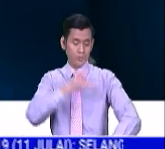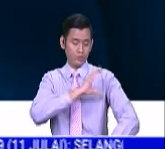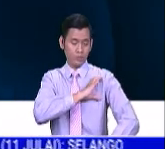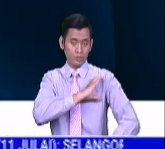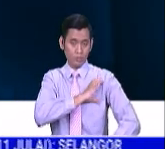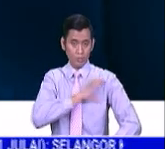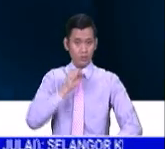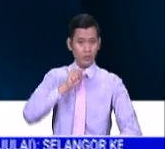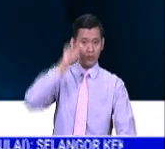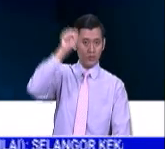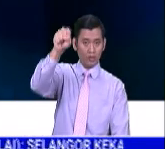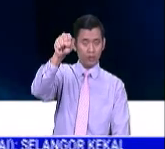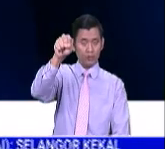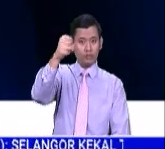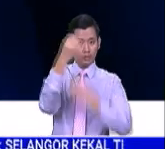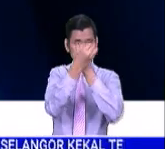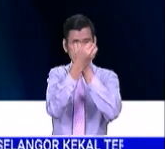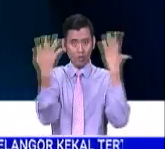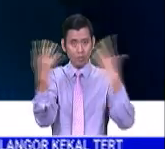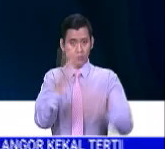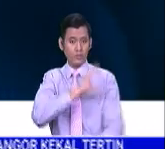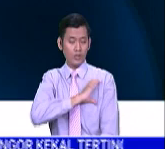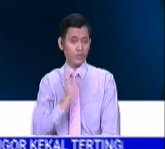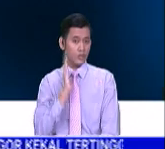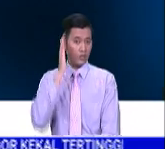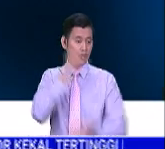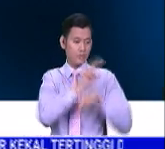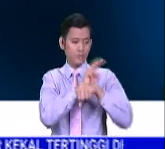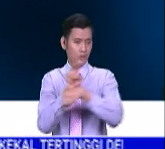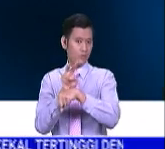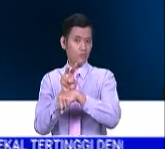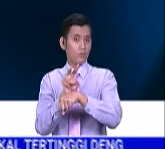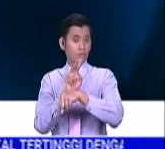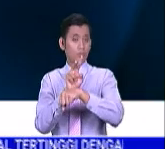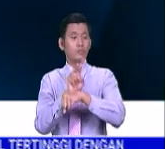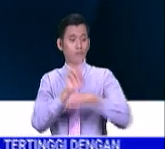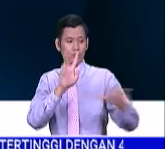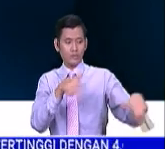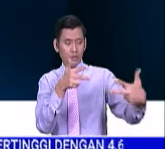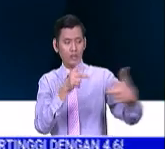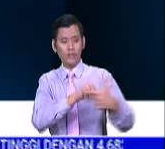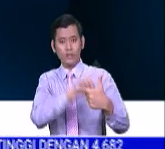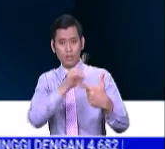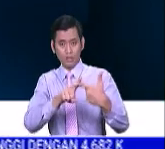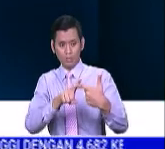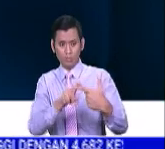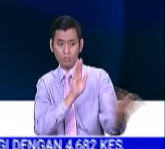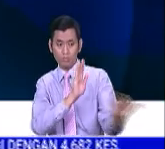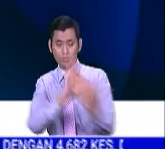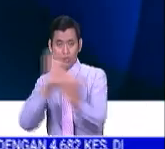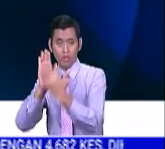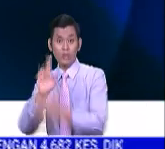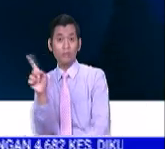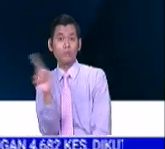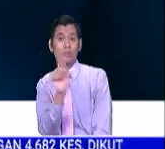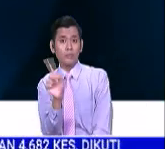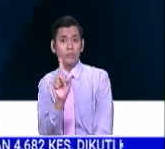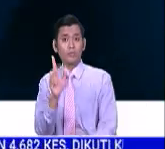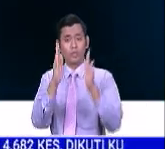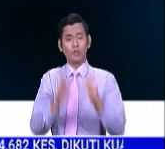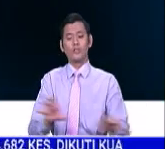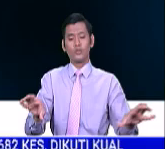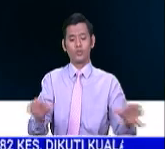ada tuh hazani Ghazali memberitahu ophiopholis akan memantau secara Maya maupun physical terhadap mana-mana pihak yang didapati